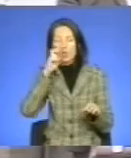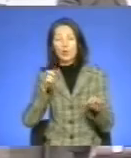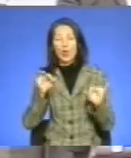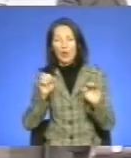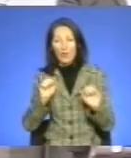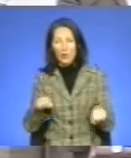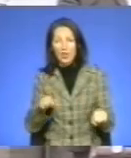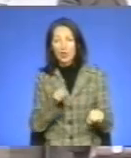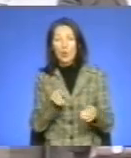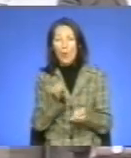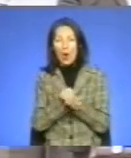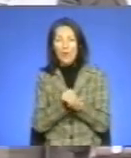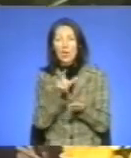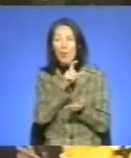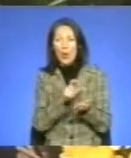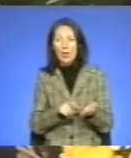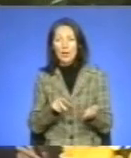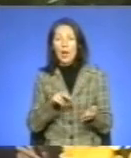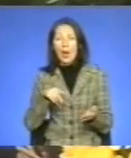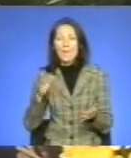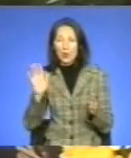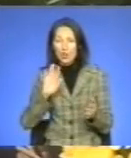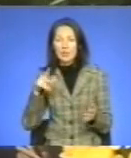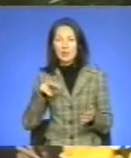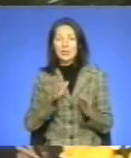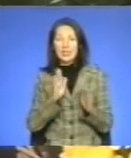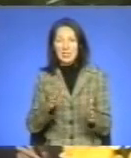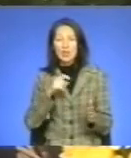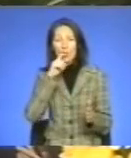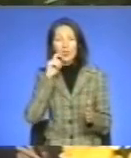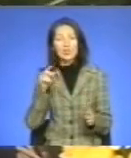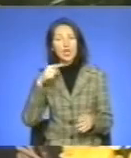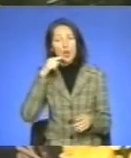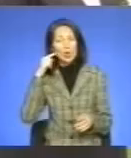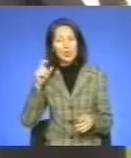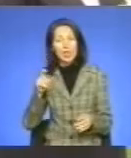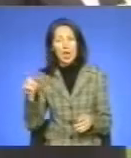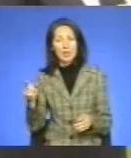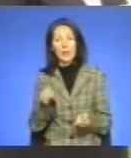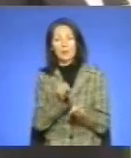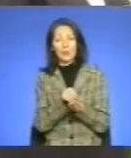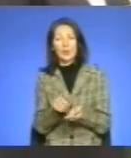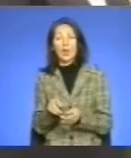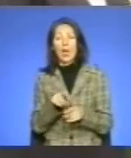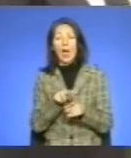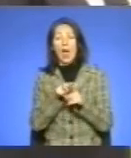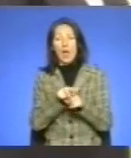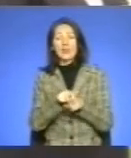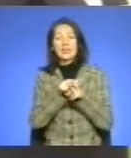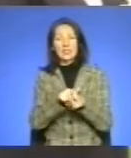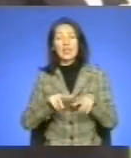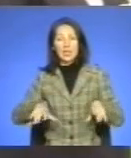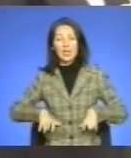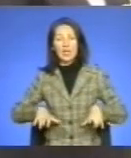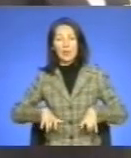лише українці, а й росіяни. В Україну труну везли кіньми. 18 травня домовину з прахом Шевченка було доправлено